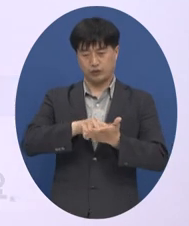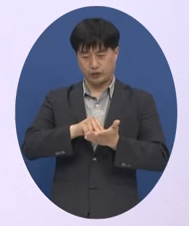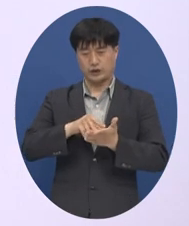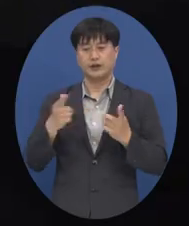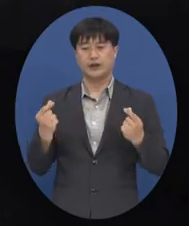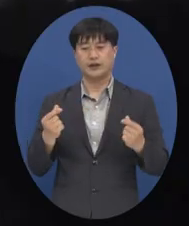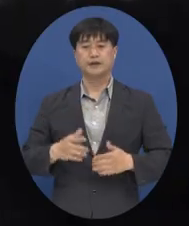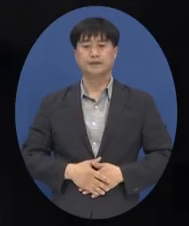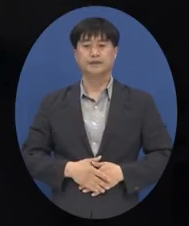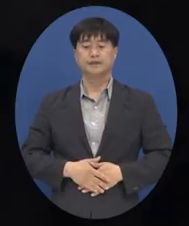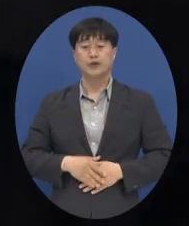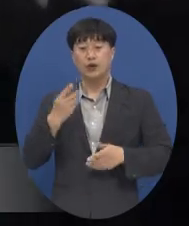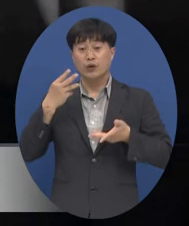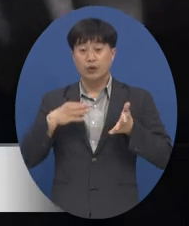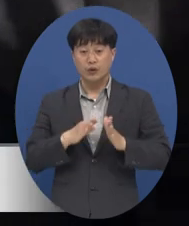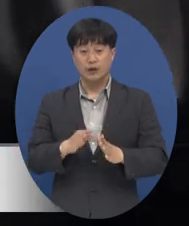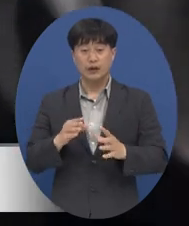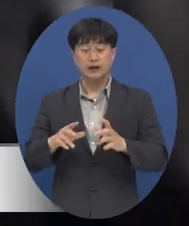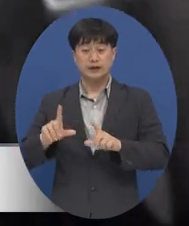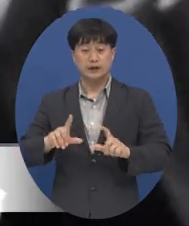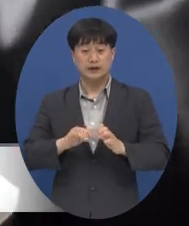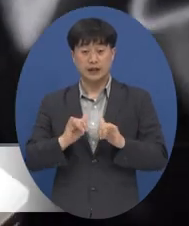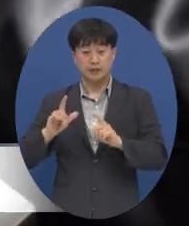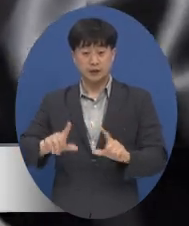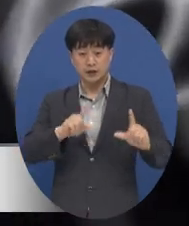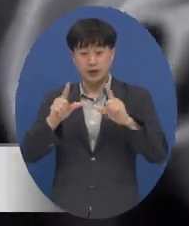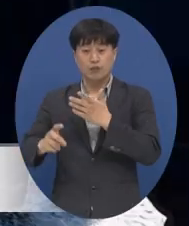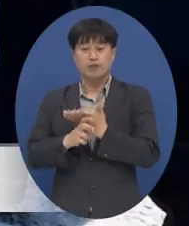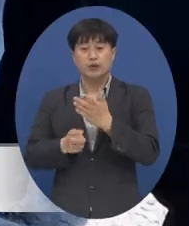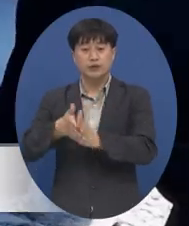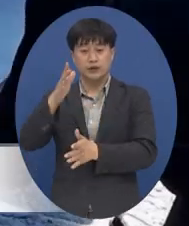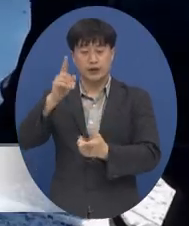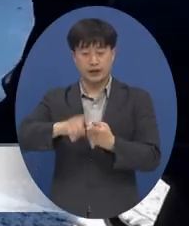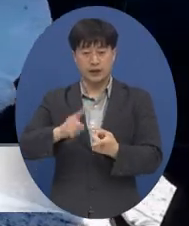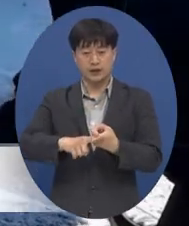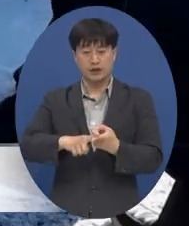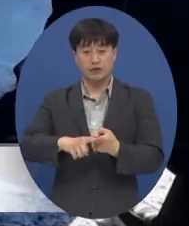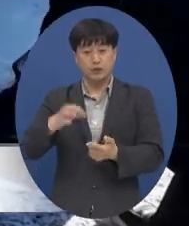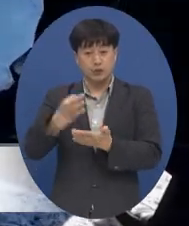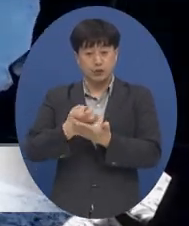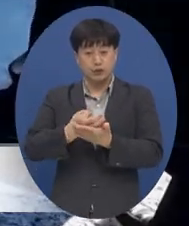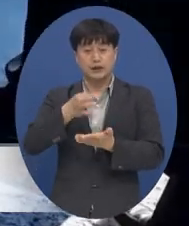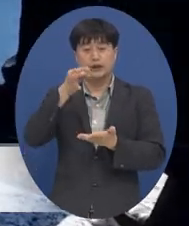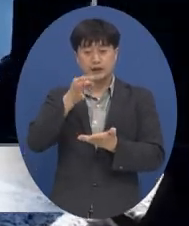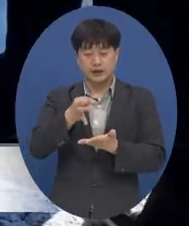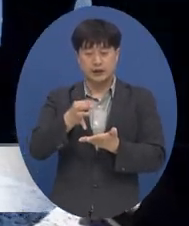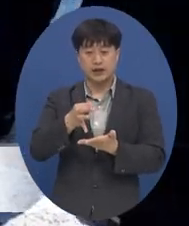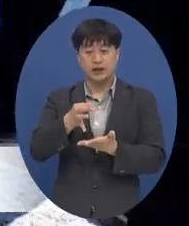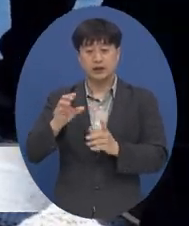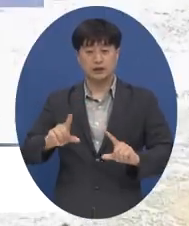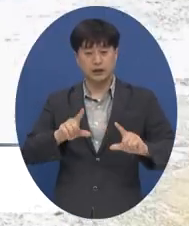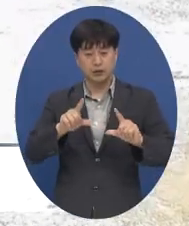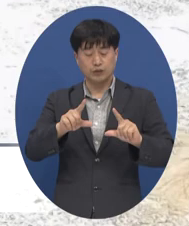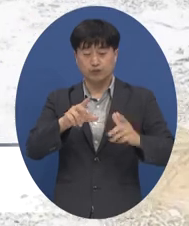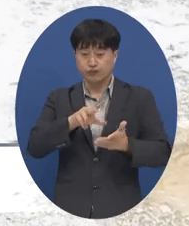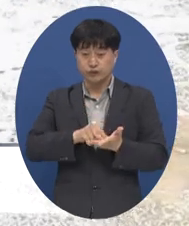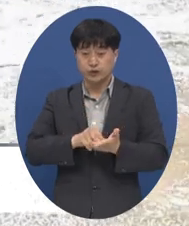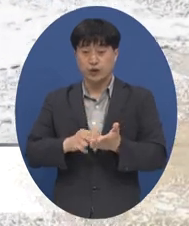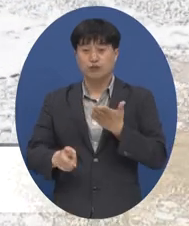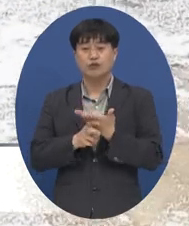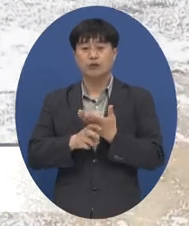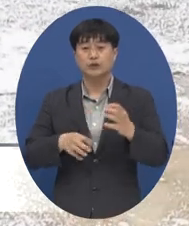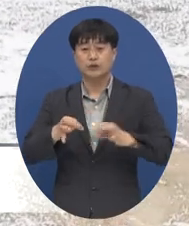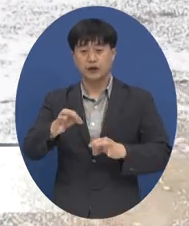과제인 것 같아요. 경기도는 사람이 거주하고 있는 불법 시설물에 대해선 소득과 재산, 거주 여건, 그리고 불법